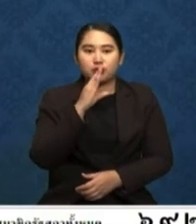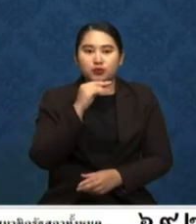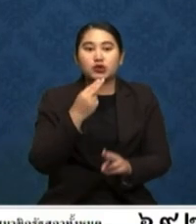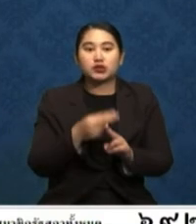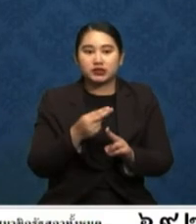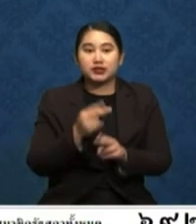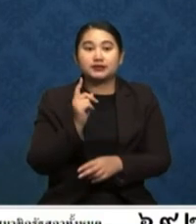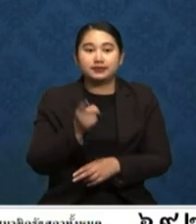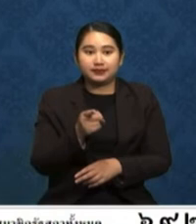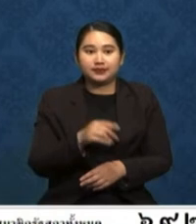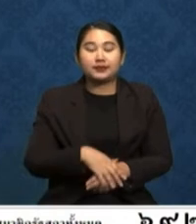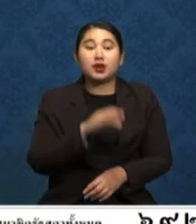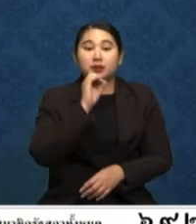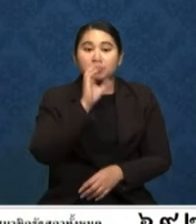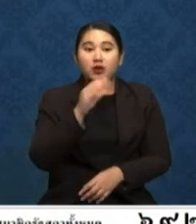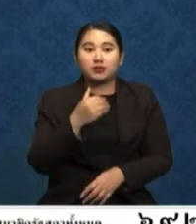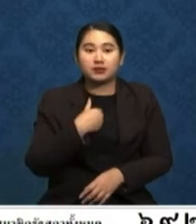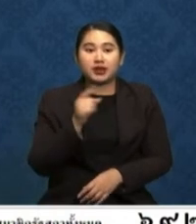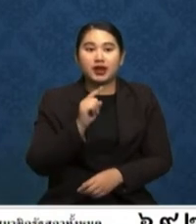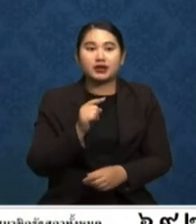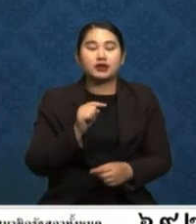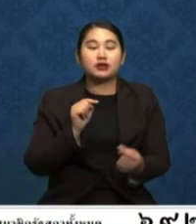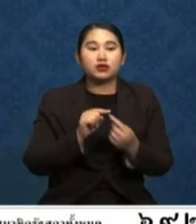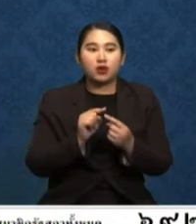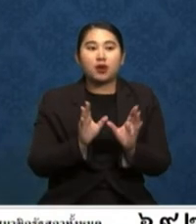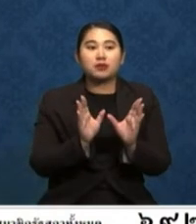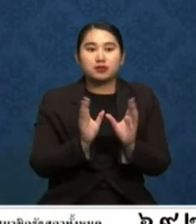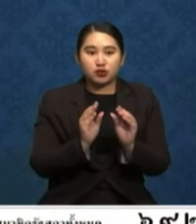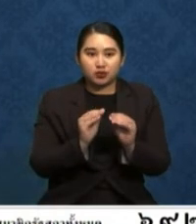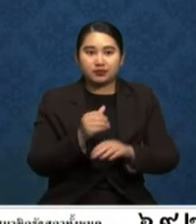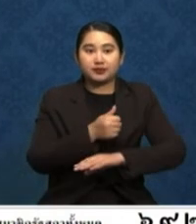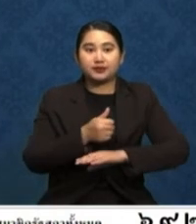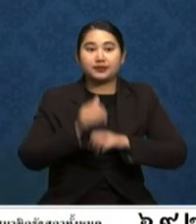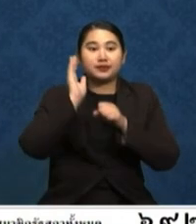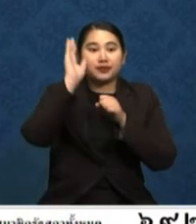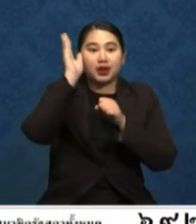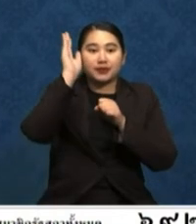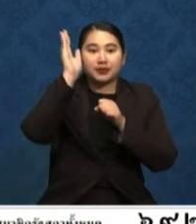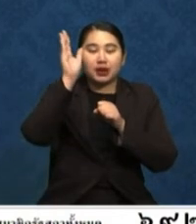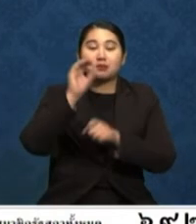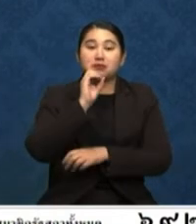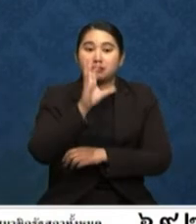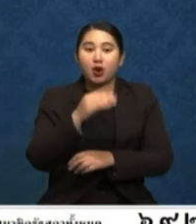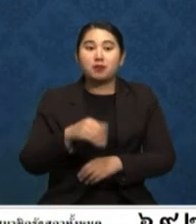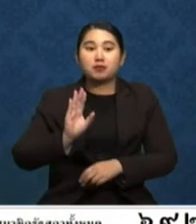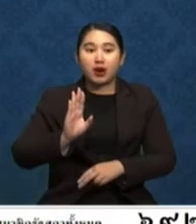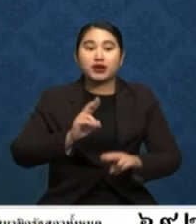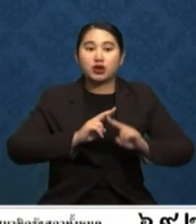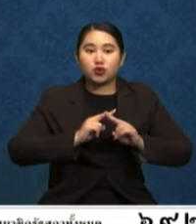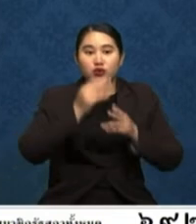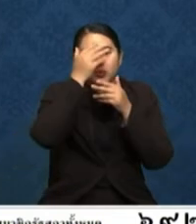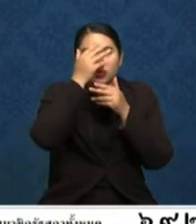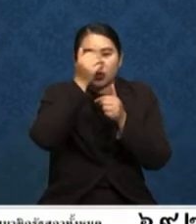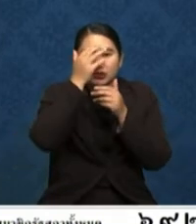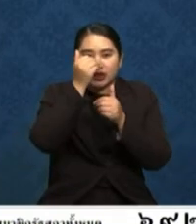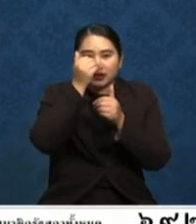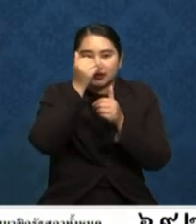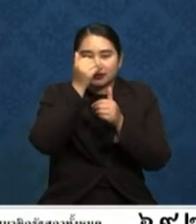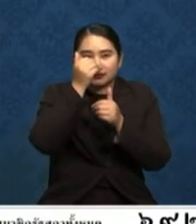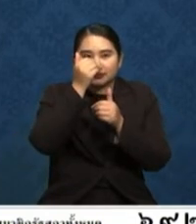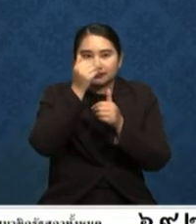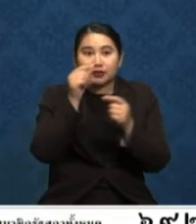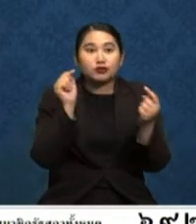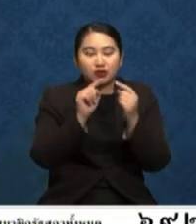นามจริงๆค่ะท่านพูดไว้บนเวทีิอ Talk Visionfor thailandว่าเอกชนเนี่ยเขาสนใจแค่ขาเดียวคือ